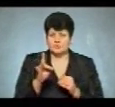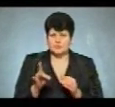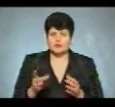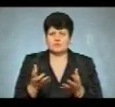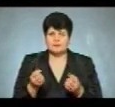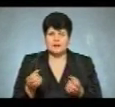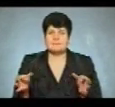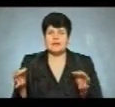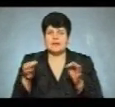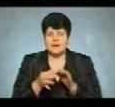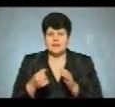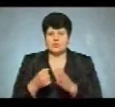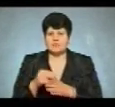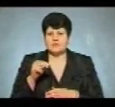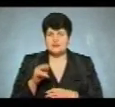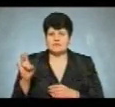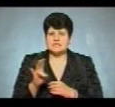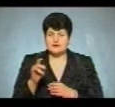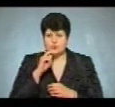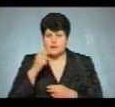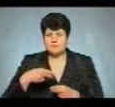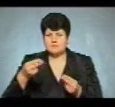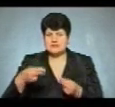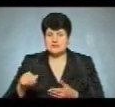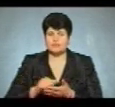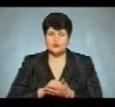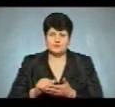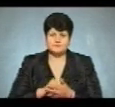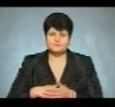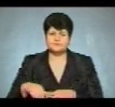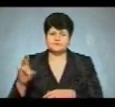до Православної церкви України. Підписав документи